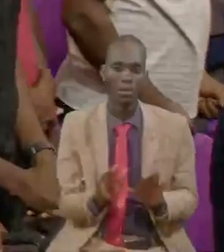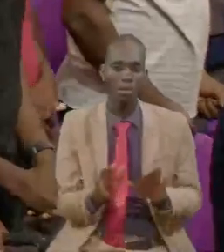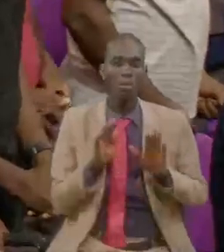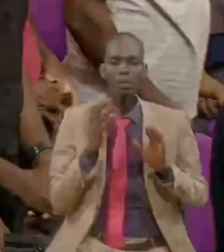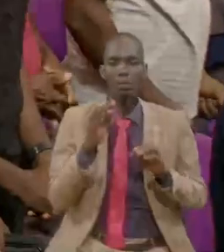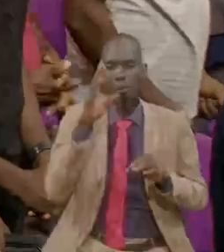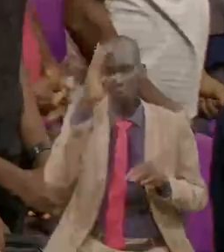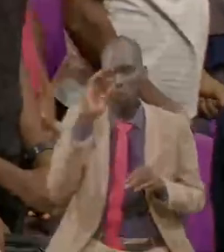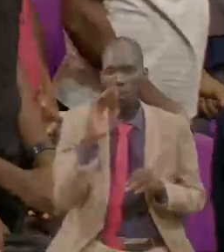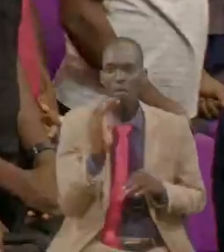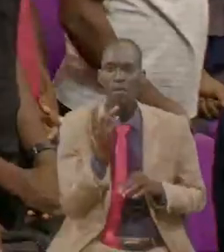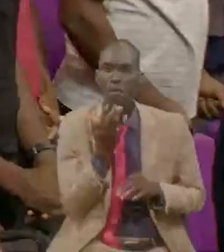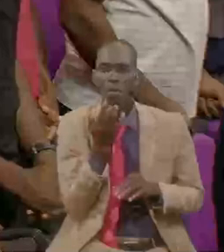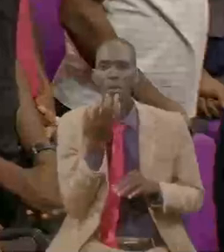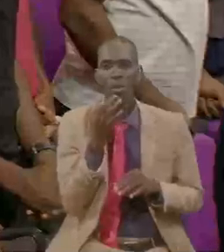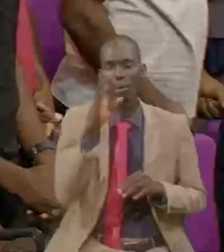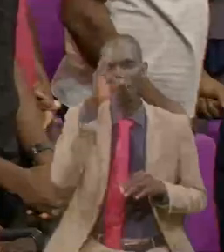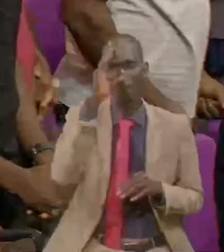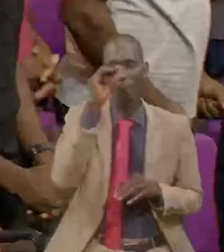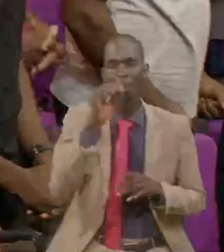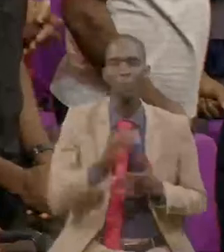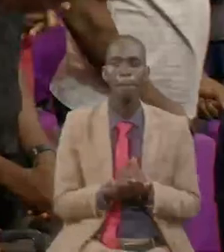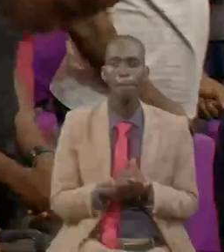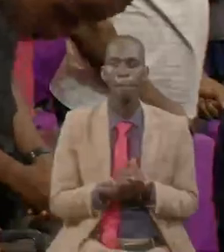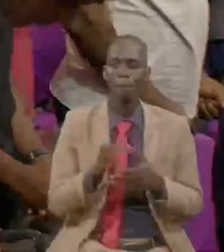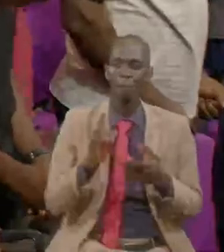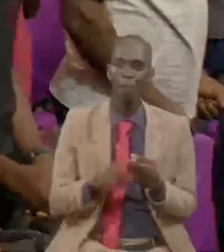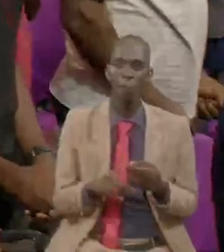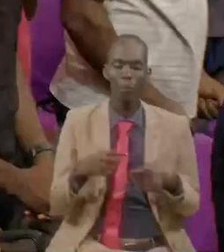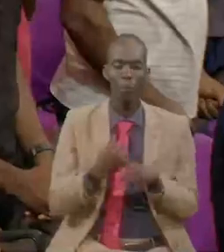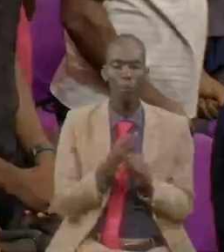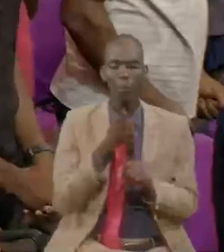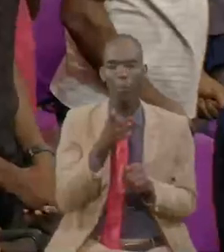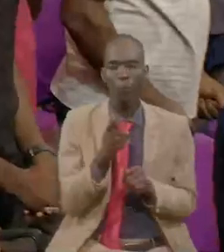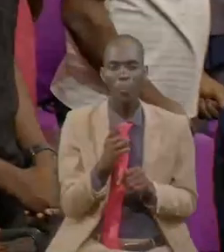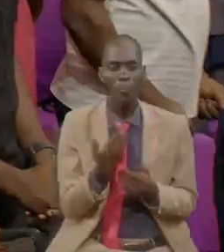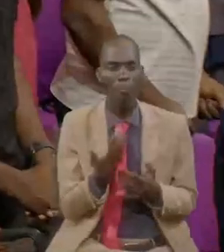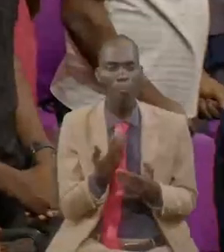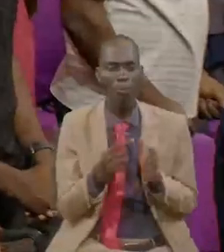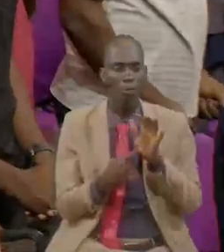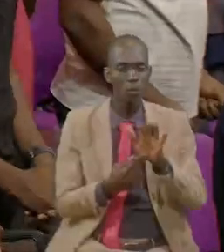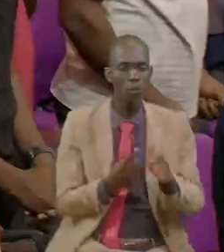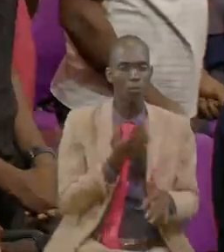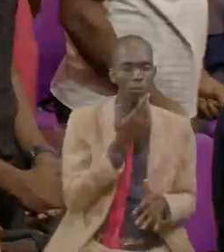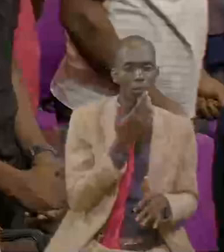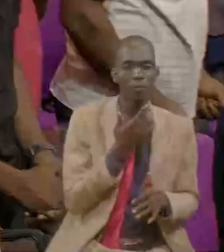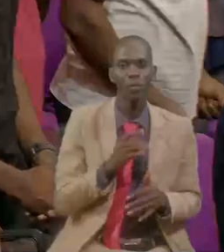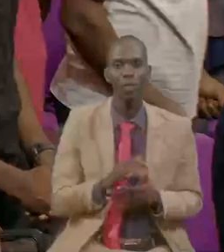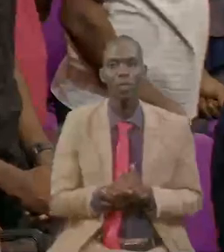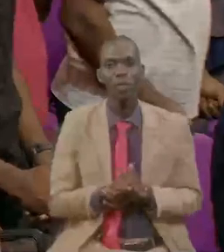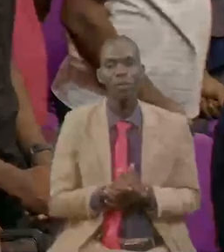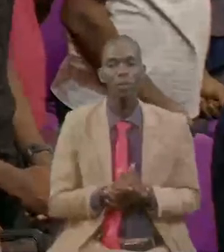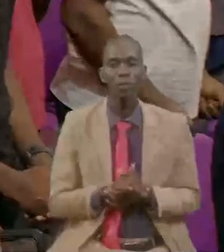N'allez pas permettre à la crainte des hommes, la faveur des hommes, de vous rendre partial.